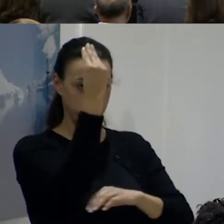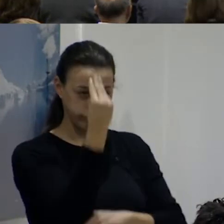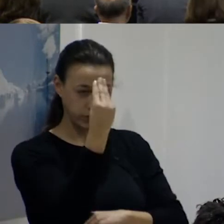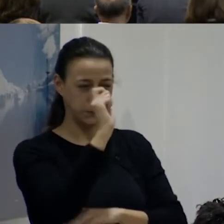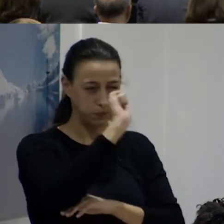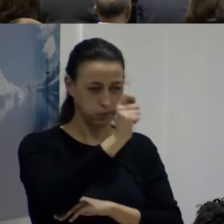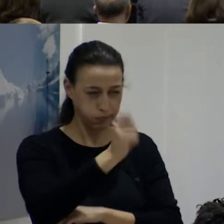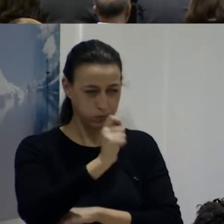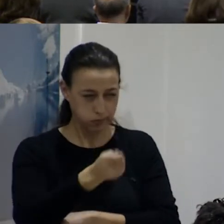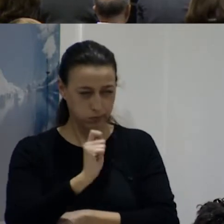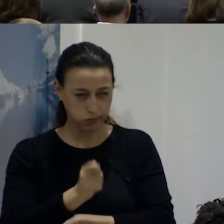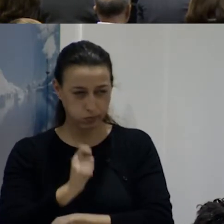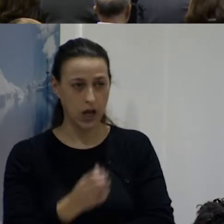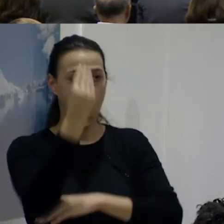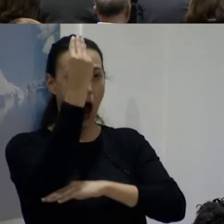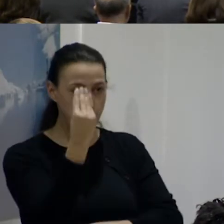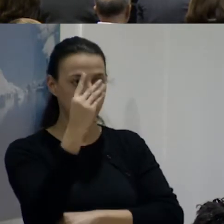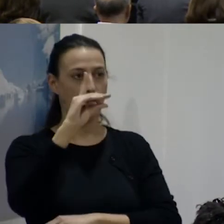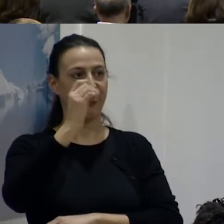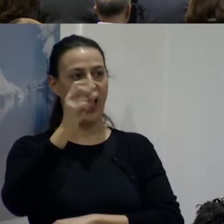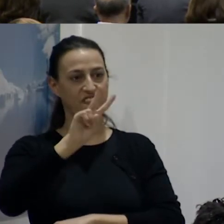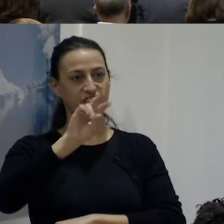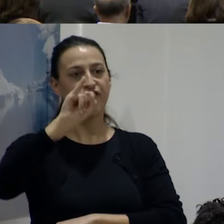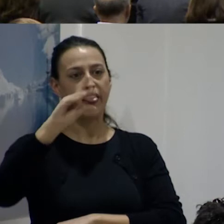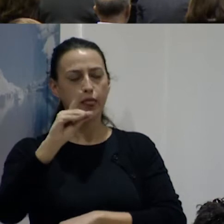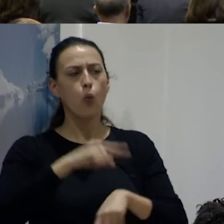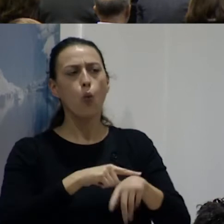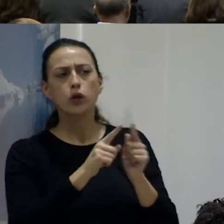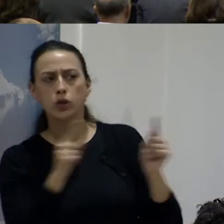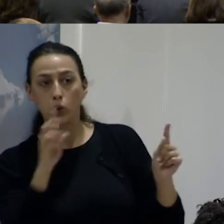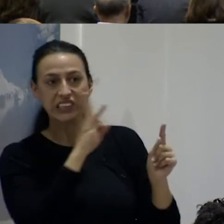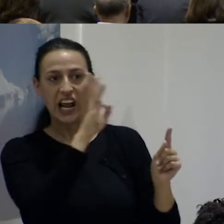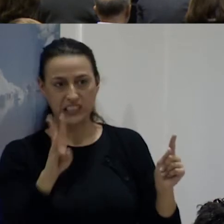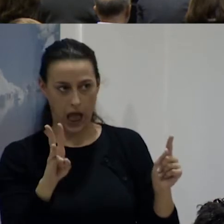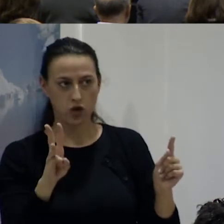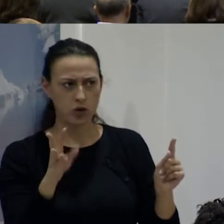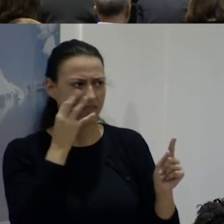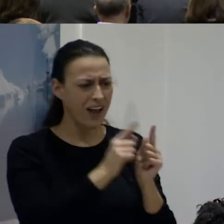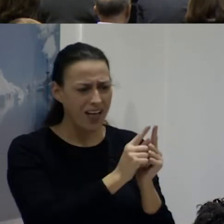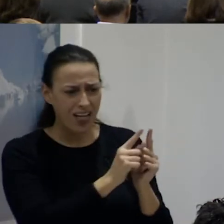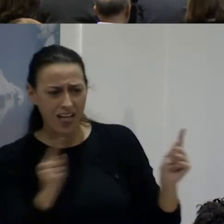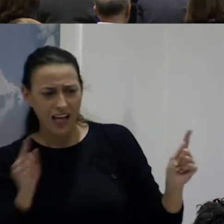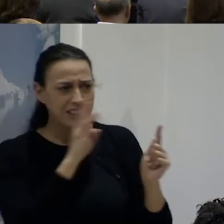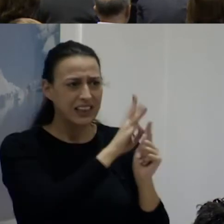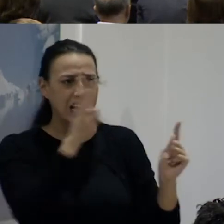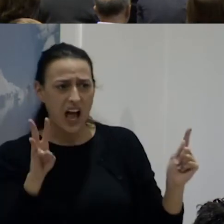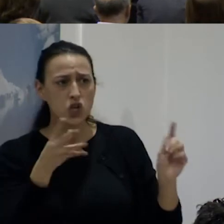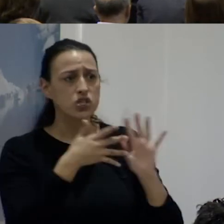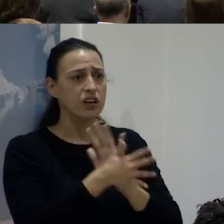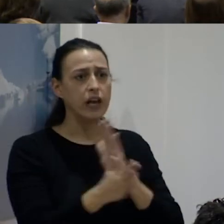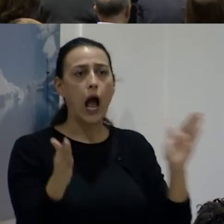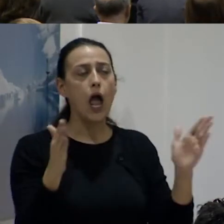a la ciutat de Florència, les condicions polítiques del govern de la ciutat, les seues esperances